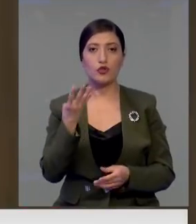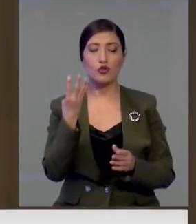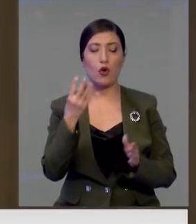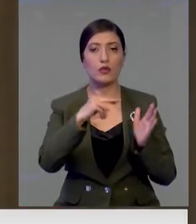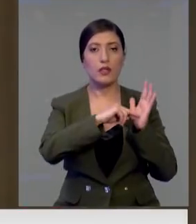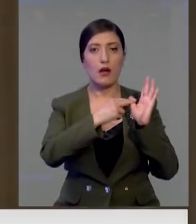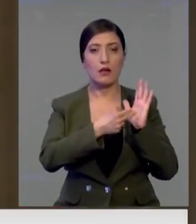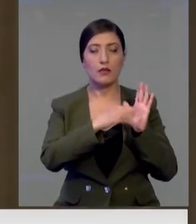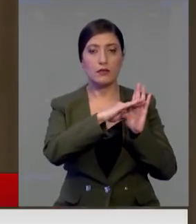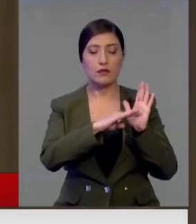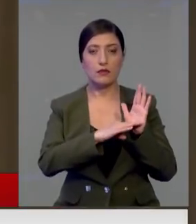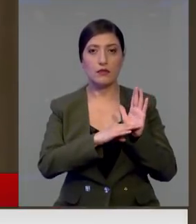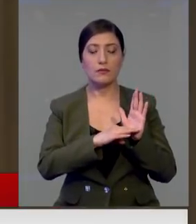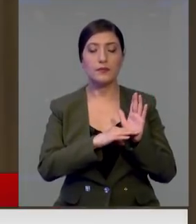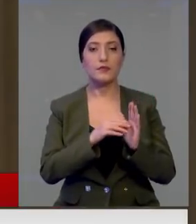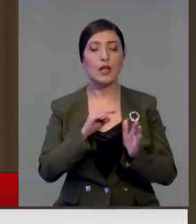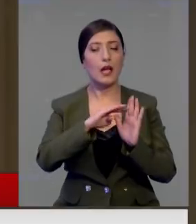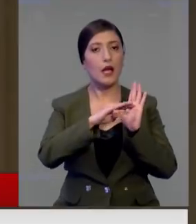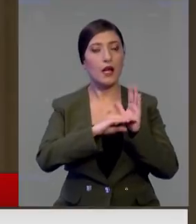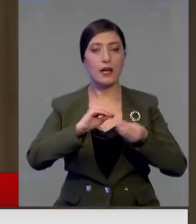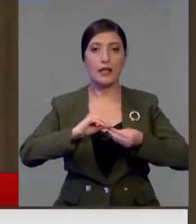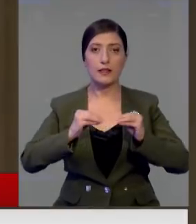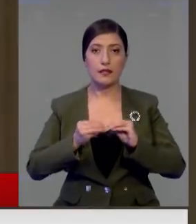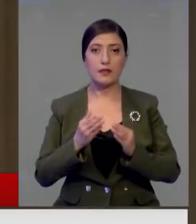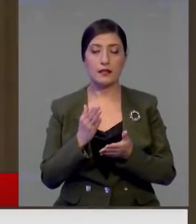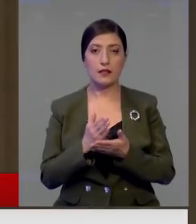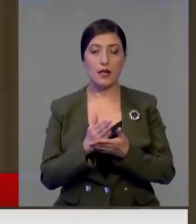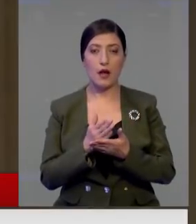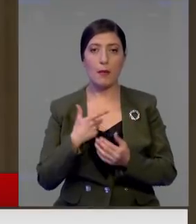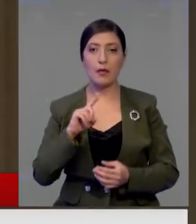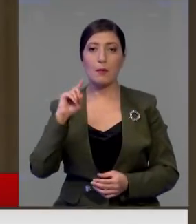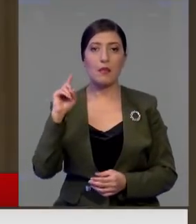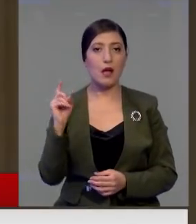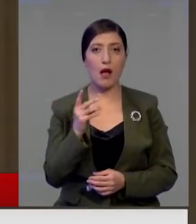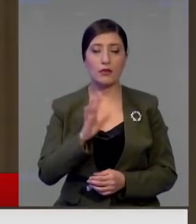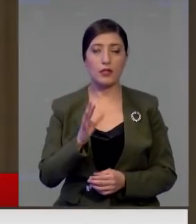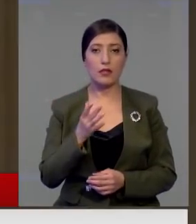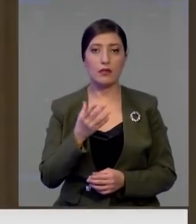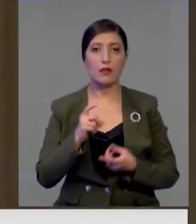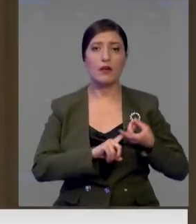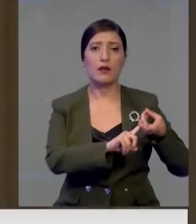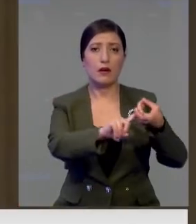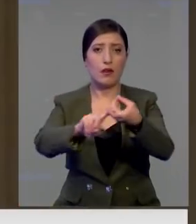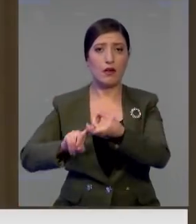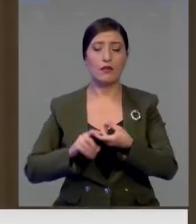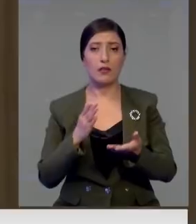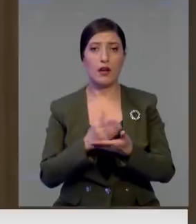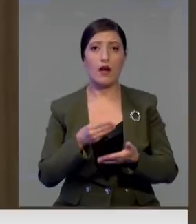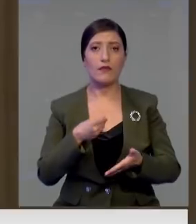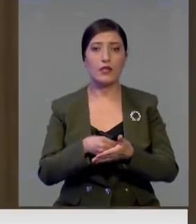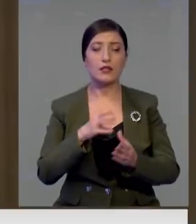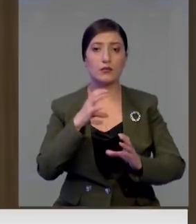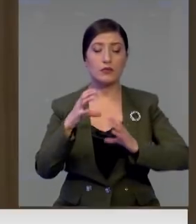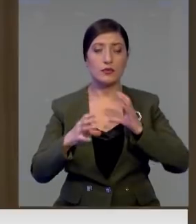հասկանալ։ Ընդհանրակարգային խնդիր է, մենք միակողմանից չենք, մեր հակառակ կողմը ունենք ֆինանսավորող միջազգային